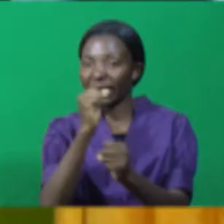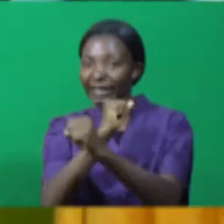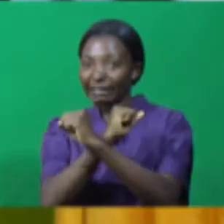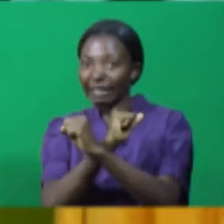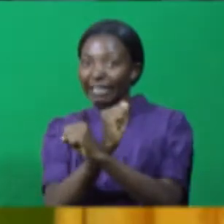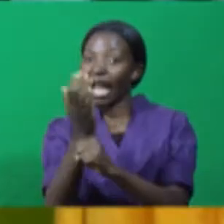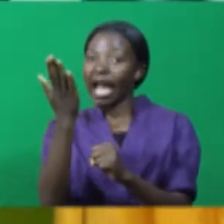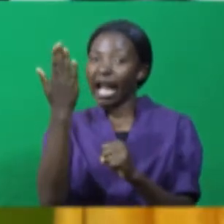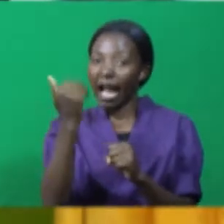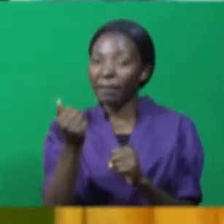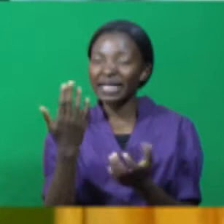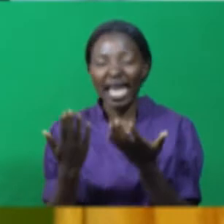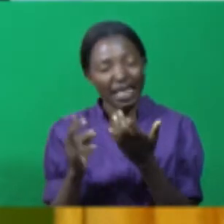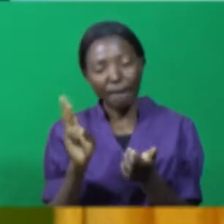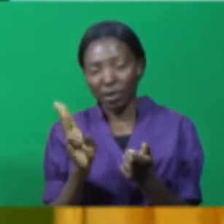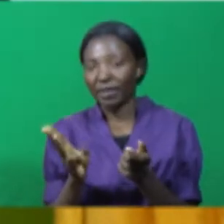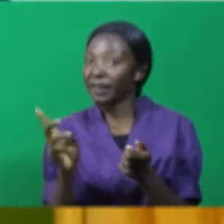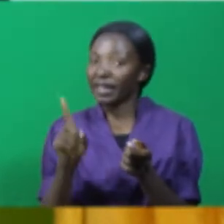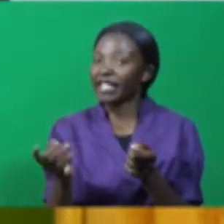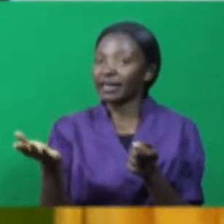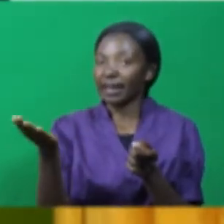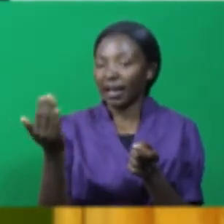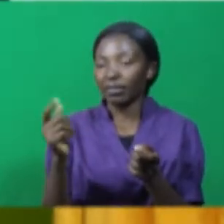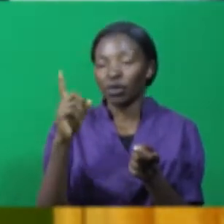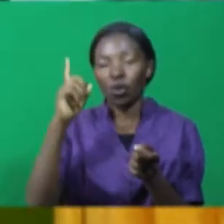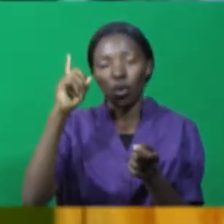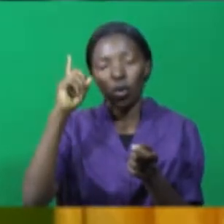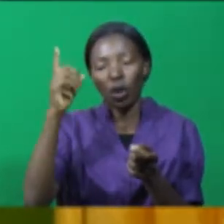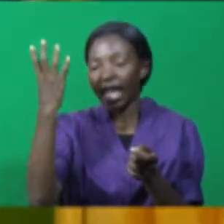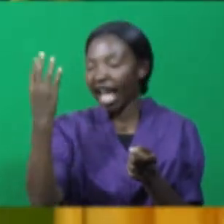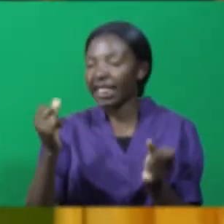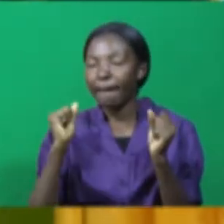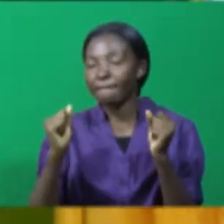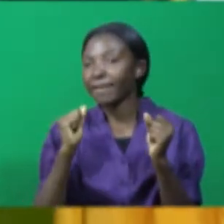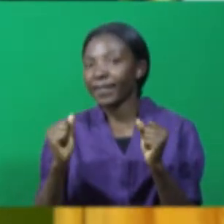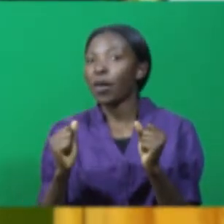Kuti kana paine tsaona dzamuka Mwari ane simba